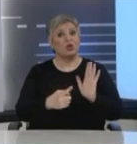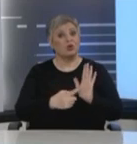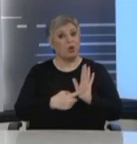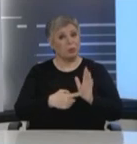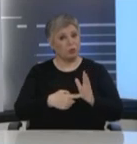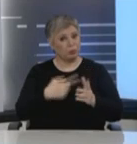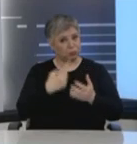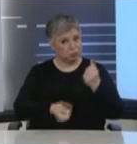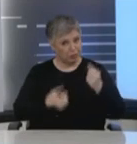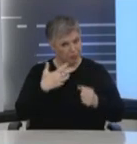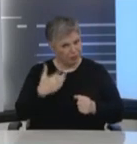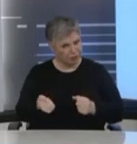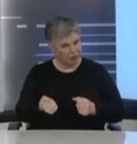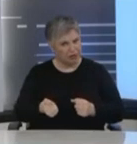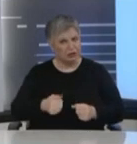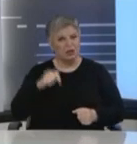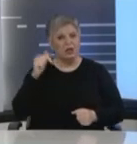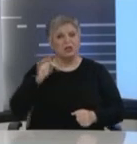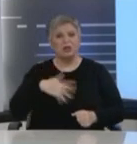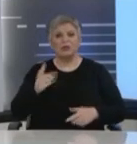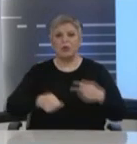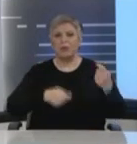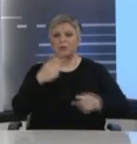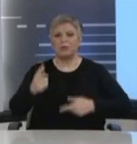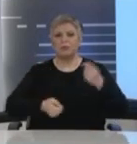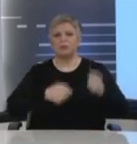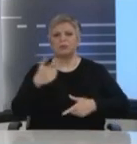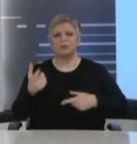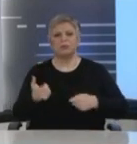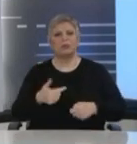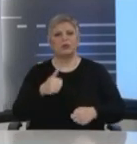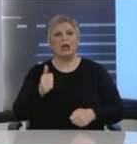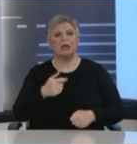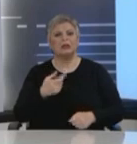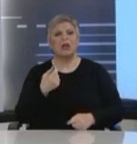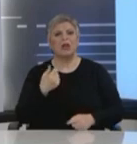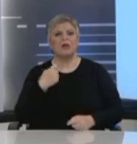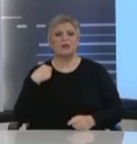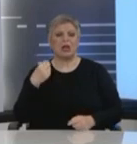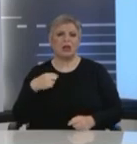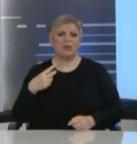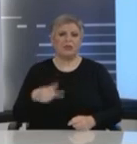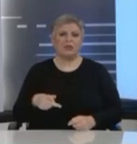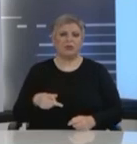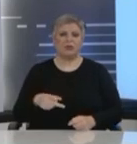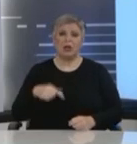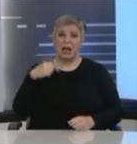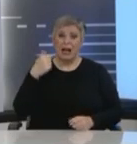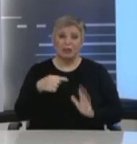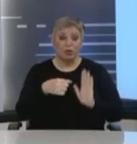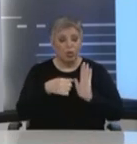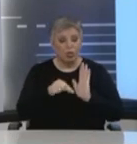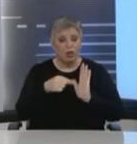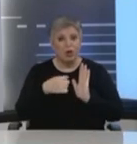που επιτρέπουν τη διασπάθηση του δημοσίου χρήματος, ώστε να διορθωθούν και να μην